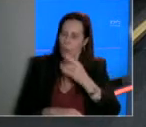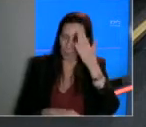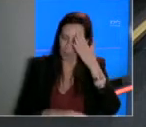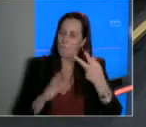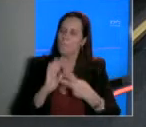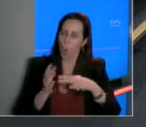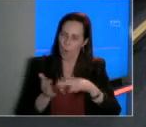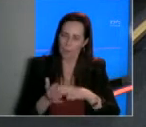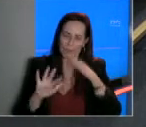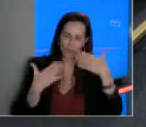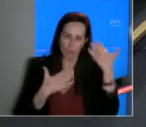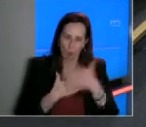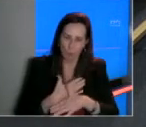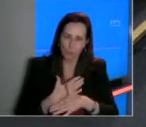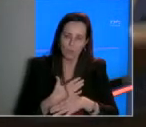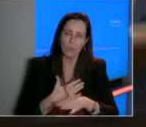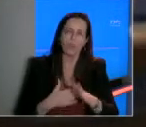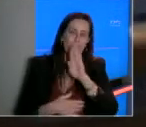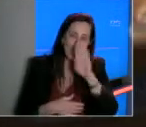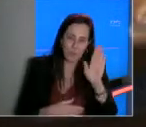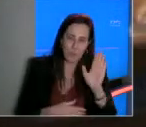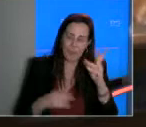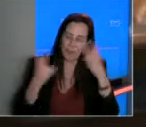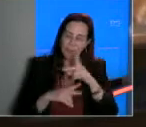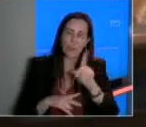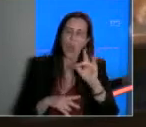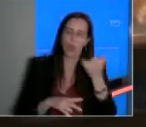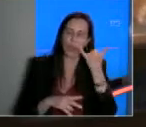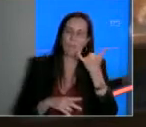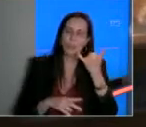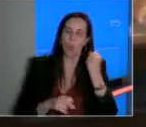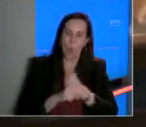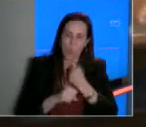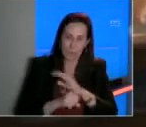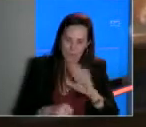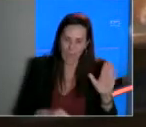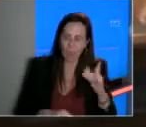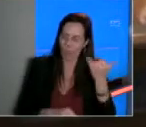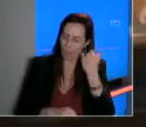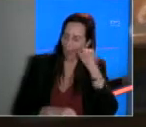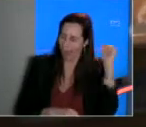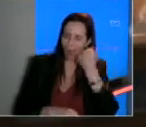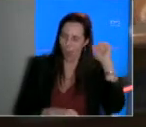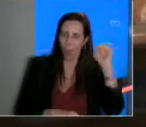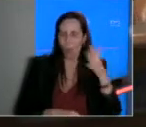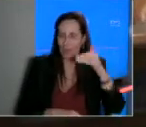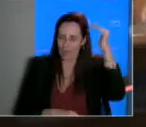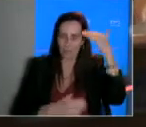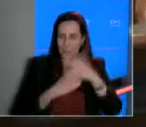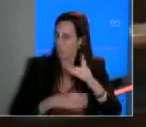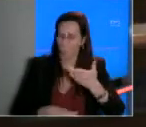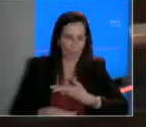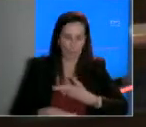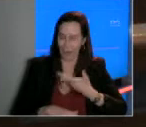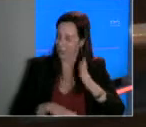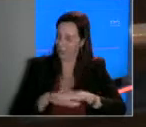מכירים פוליטיקה בעשור האחרון, ואיך נאמר, נתניהו והסכמים זה לא תמיד הולך ביחד בלשון המעטה. כן. ויכול להיות שגנץ בסוף לא יקבל